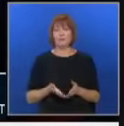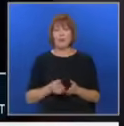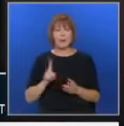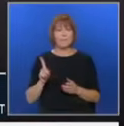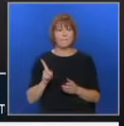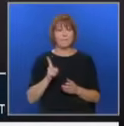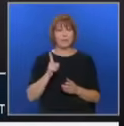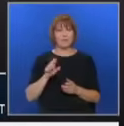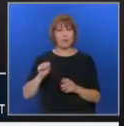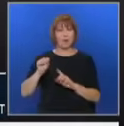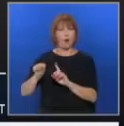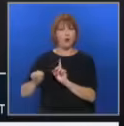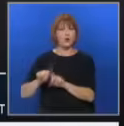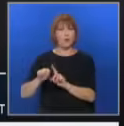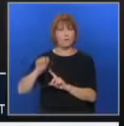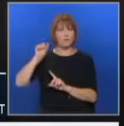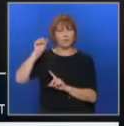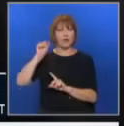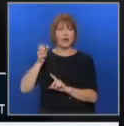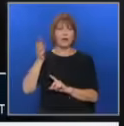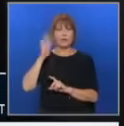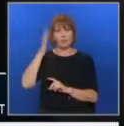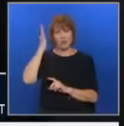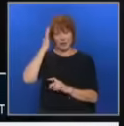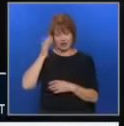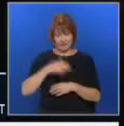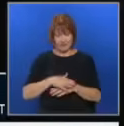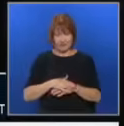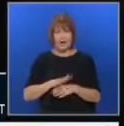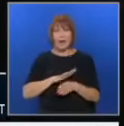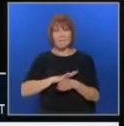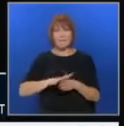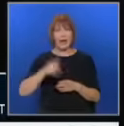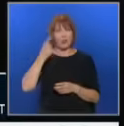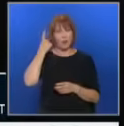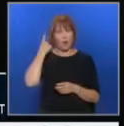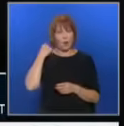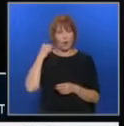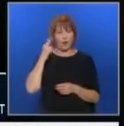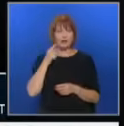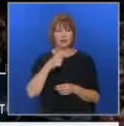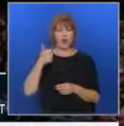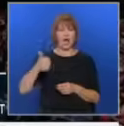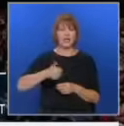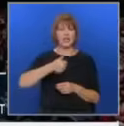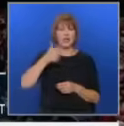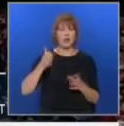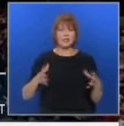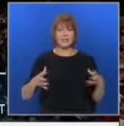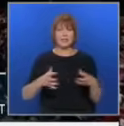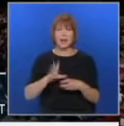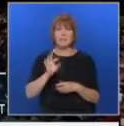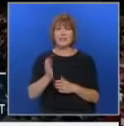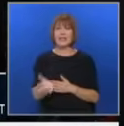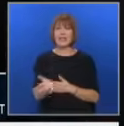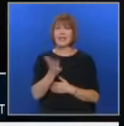Първо с вдигнат юмрук, а после смирено свел глава, с бяла превръзка. Тръмп е героят на събралите се 50 000